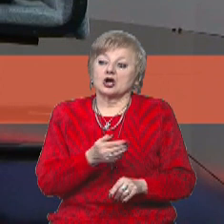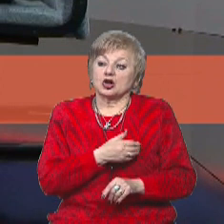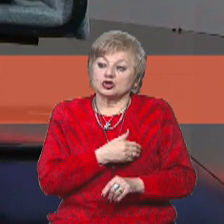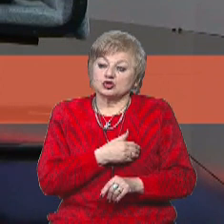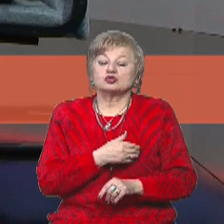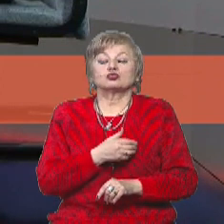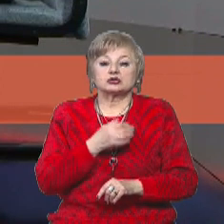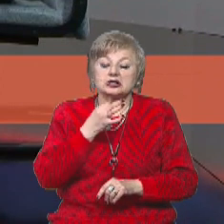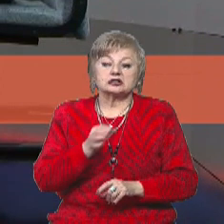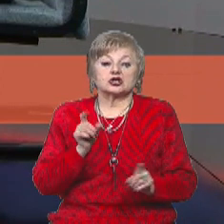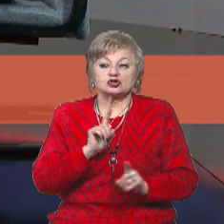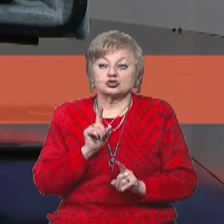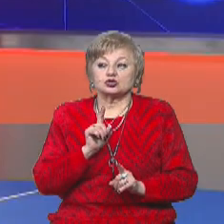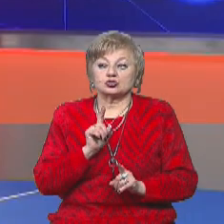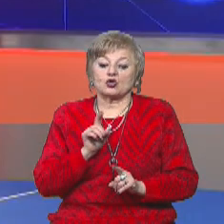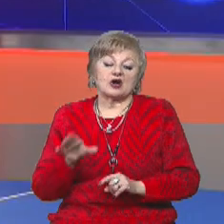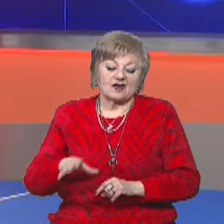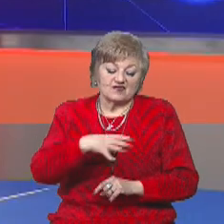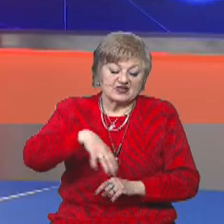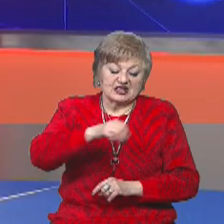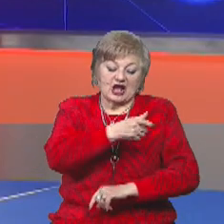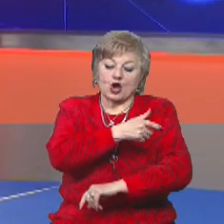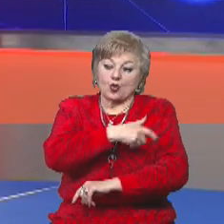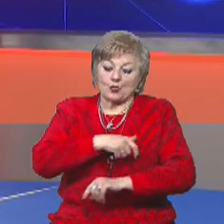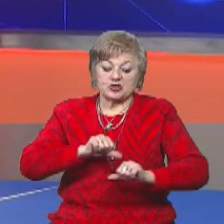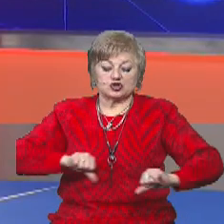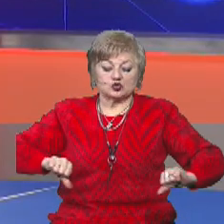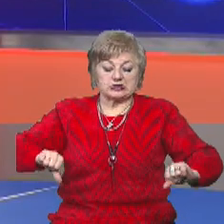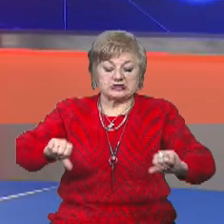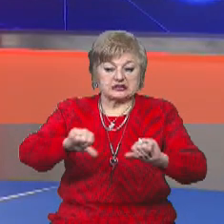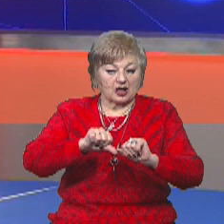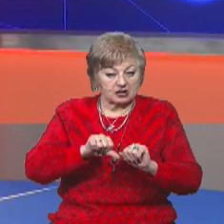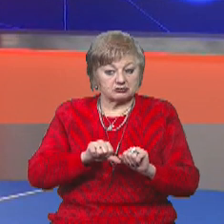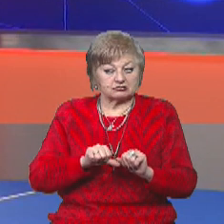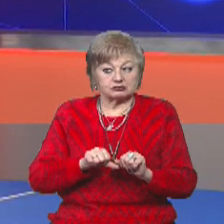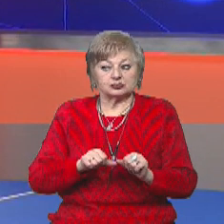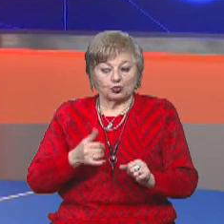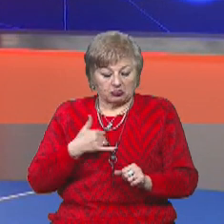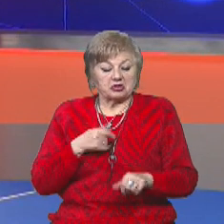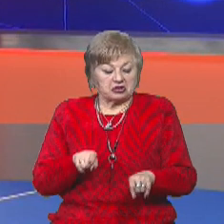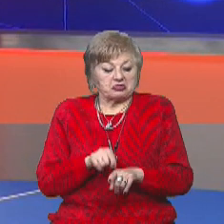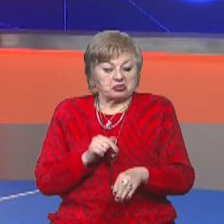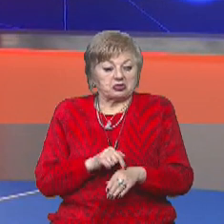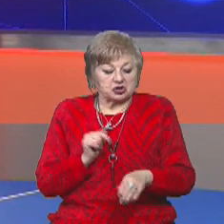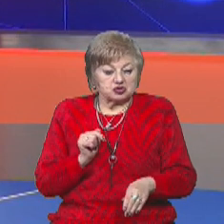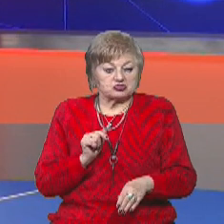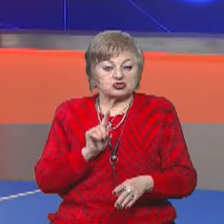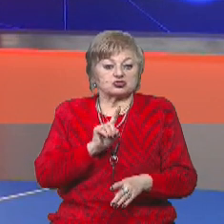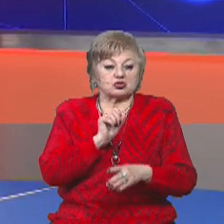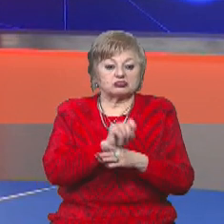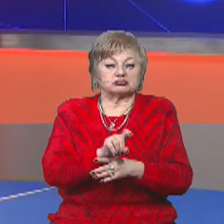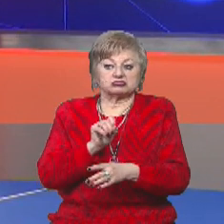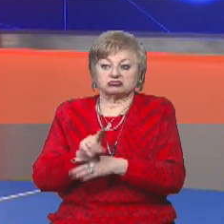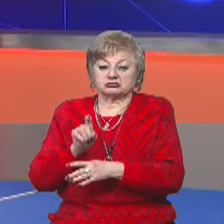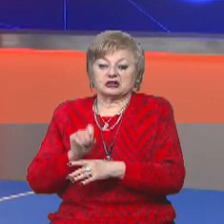я думаю, що оця комісія, яка в неділю там засідала, у мене таке відчуття, що призначили